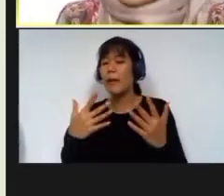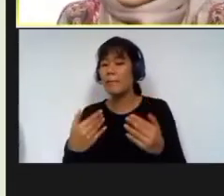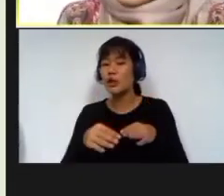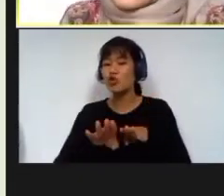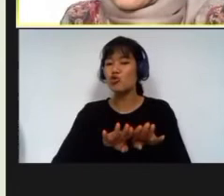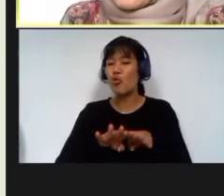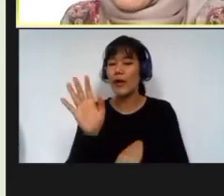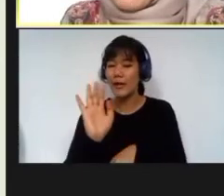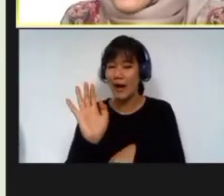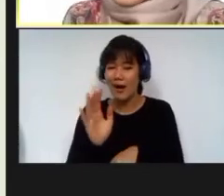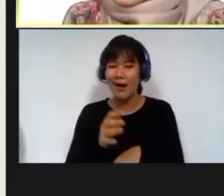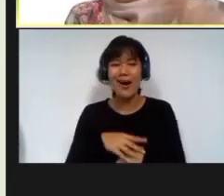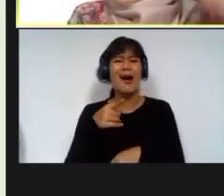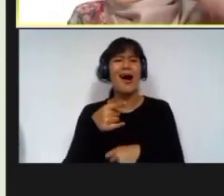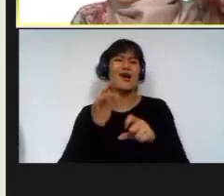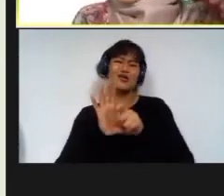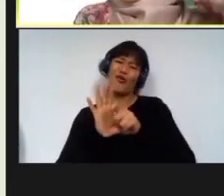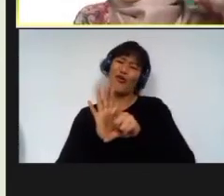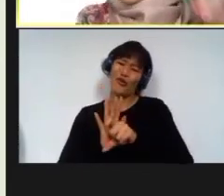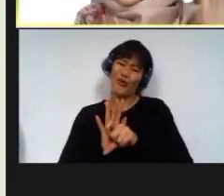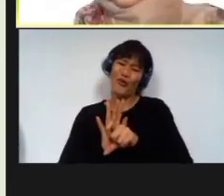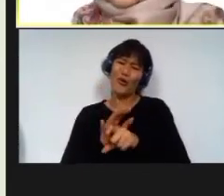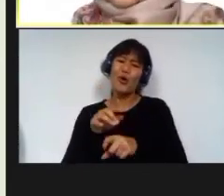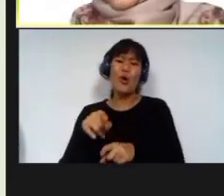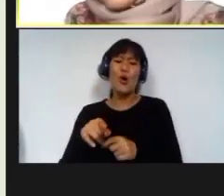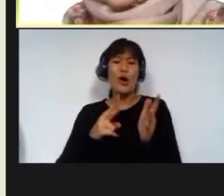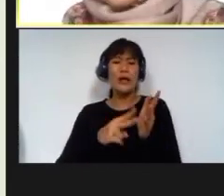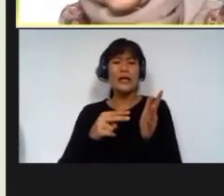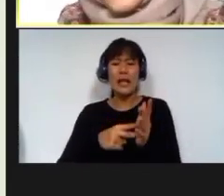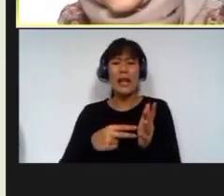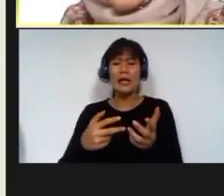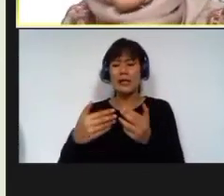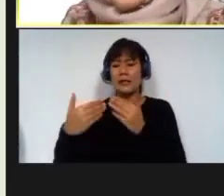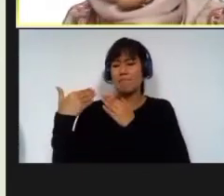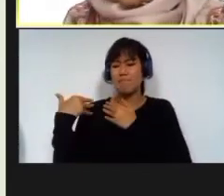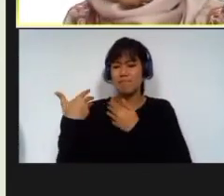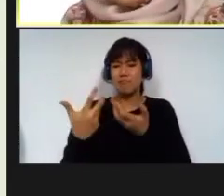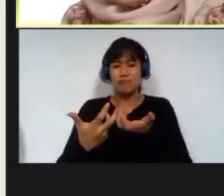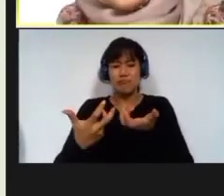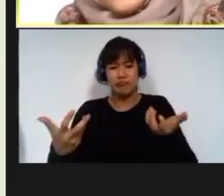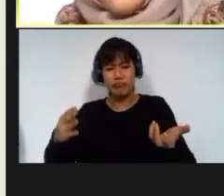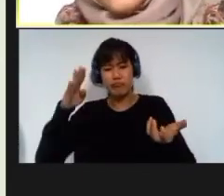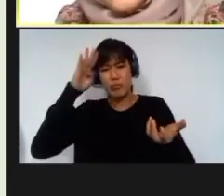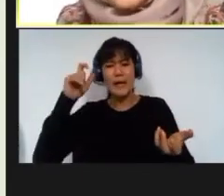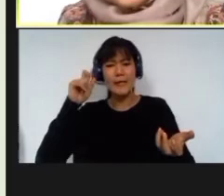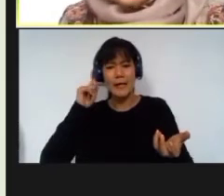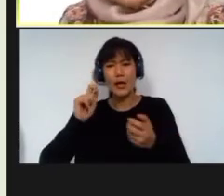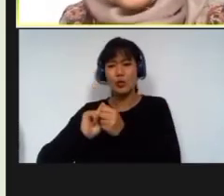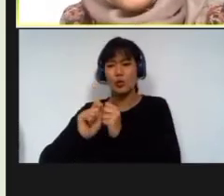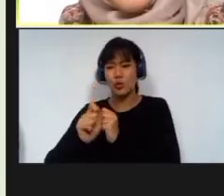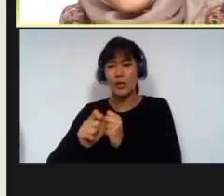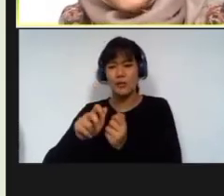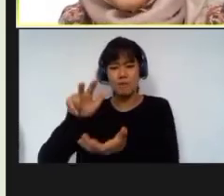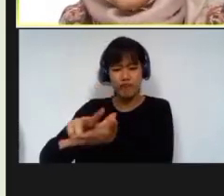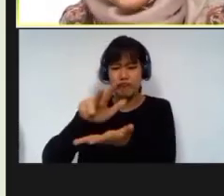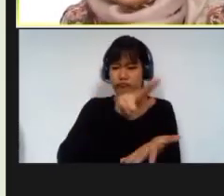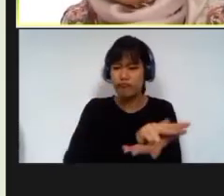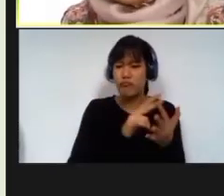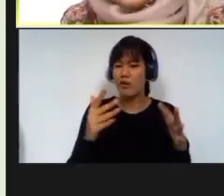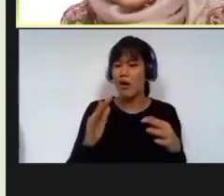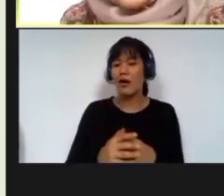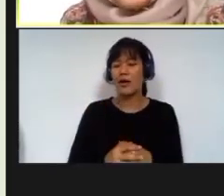itu adalah contoh bagaimana melanggengkan nilai-nilai pembakuan peran gender. Pada konteks inklusi sosial juga kita masih